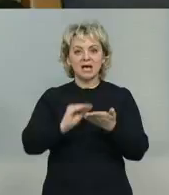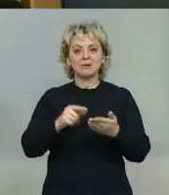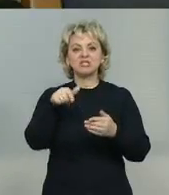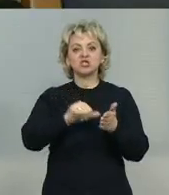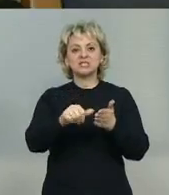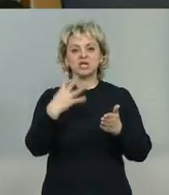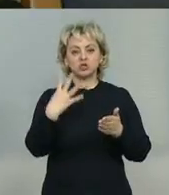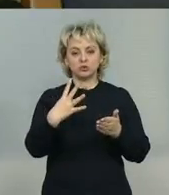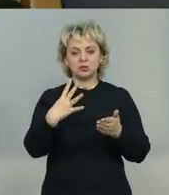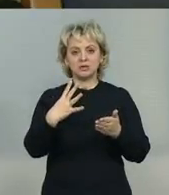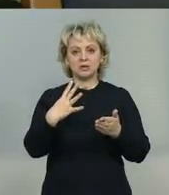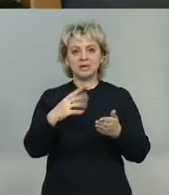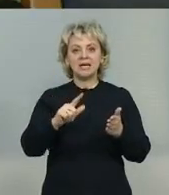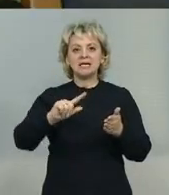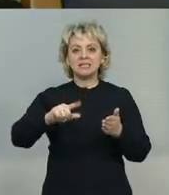составляют